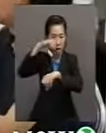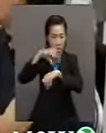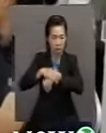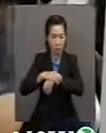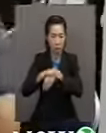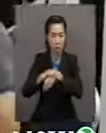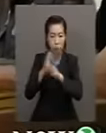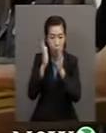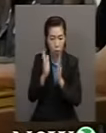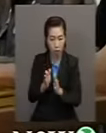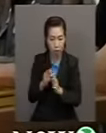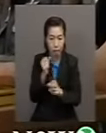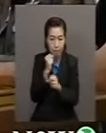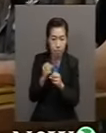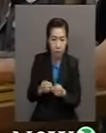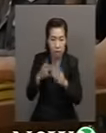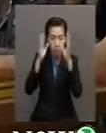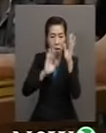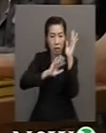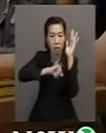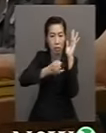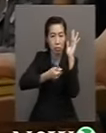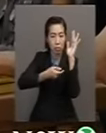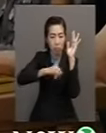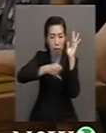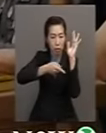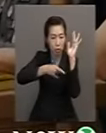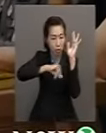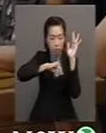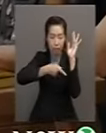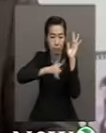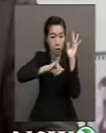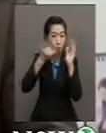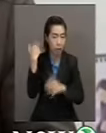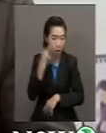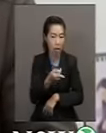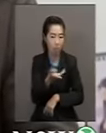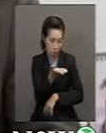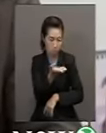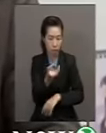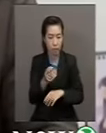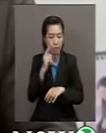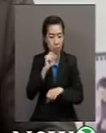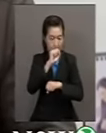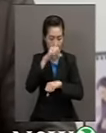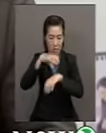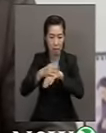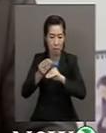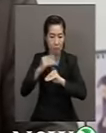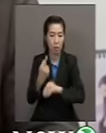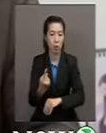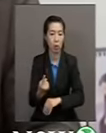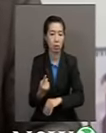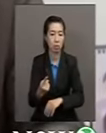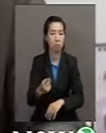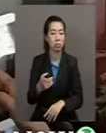อำเภอหัวหินจังหวัดประจวบคิรีขันธ์เพิ่มเติมอีก 1รายครับในข้อหามีวัตถุระเบิดที่ใช้ในการสงครามที่นทะเบียนไม่